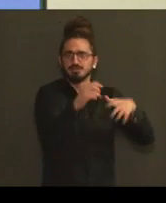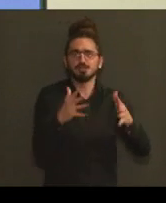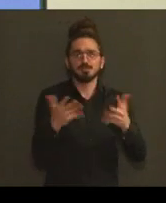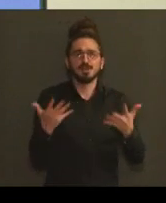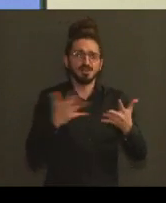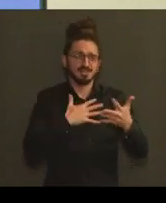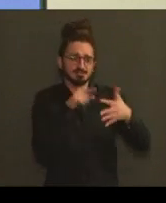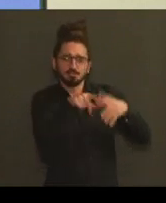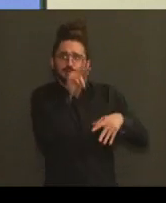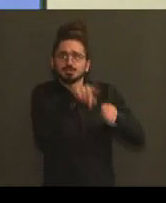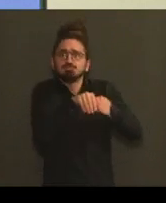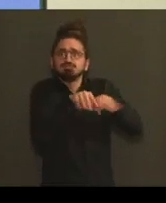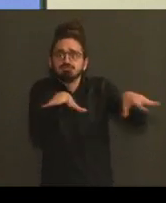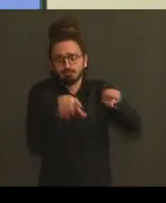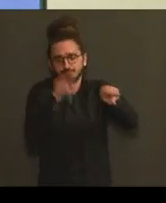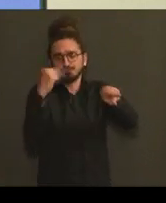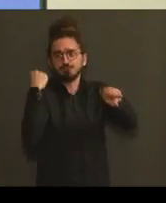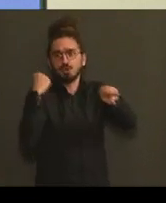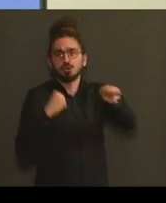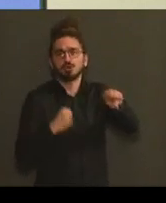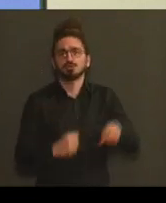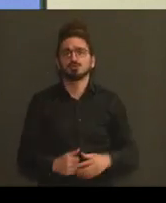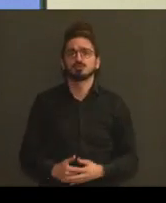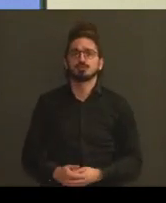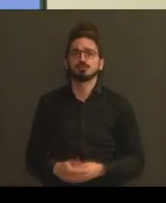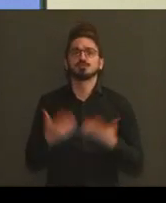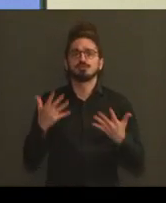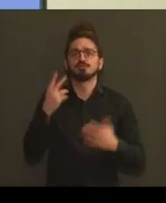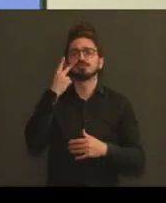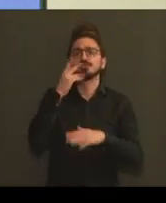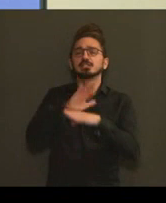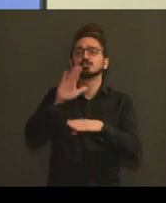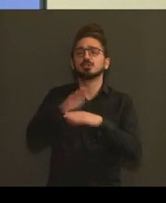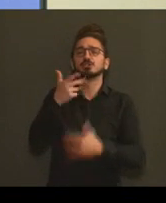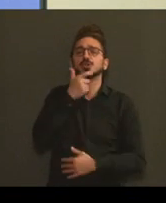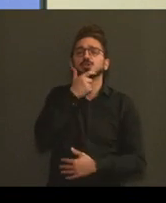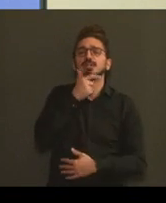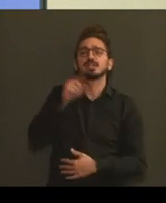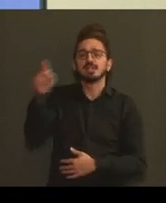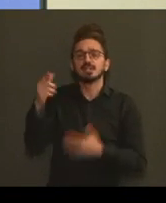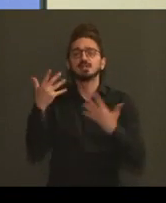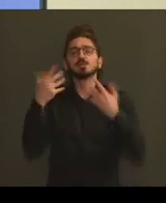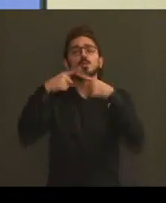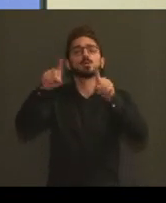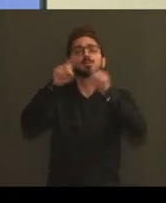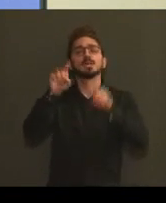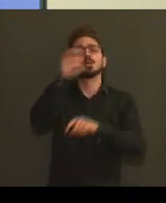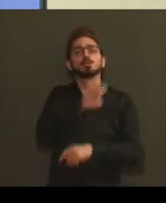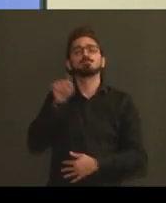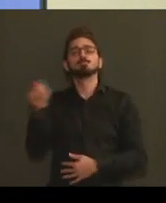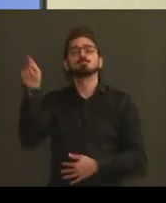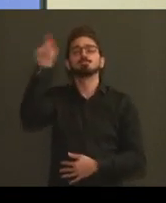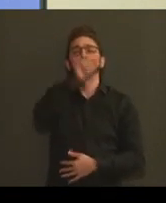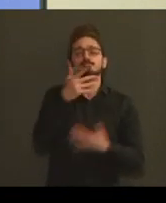comme en Angleterre ou d'autres pays européens, que le variant prend petit à petit plus de place. C'est le cas également chez nous, on l'a dit, même